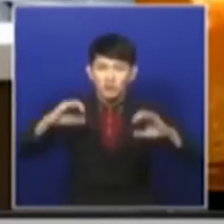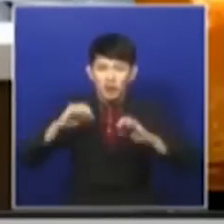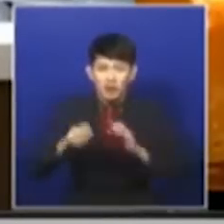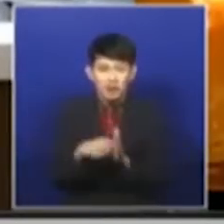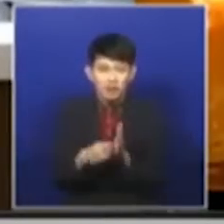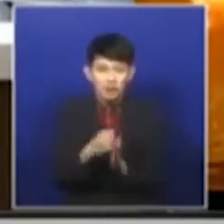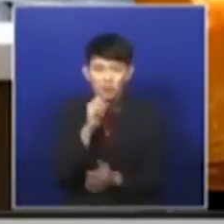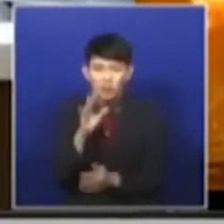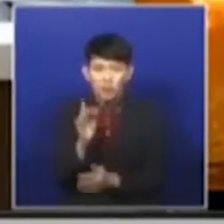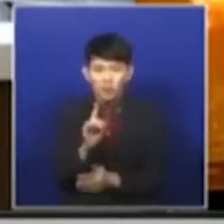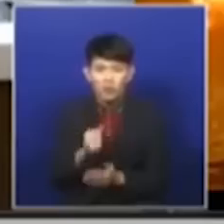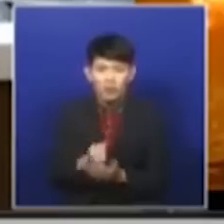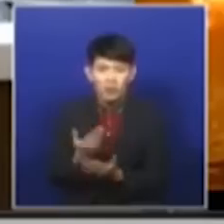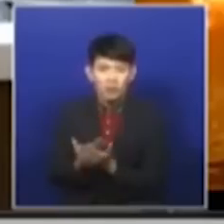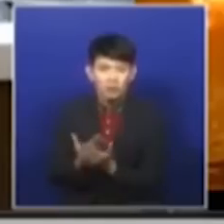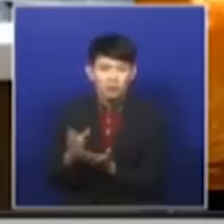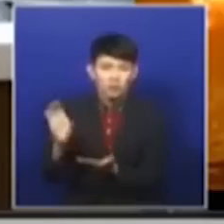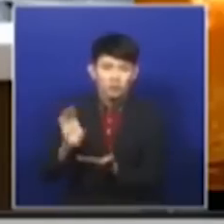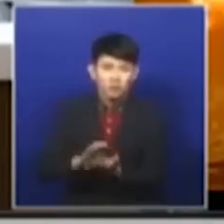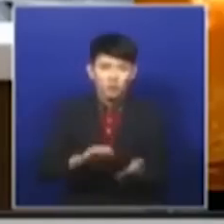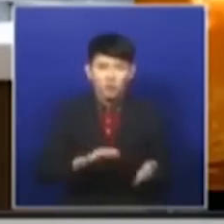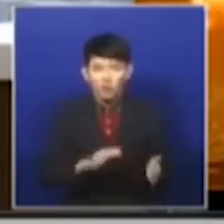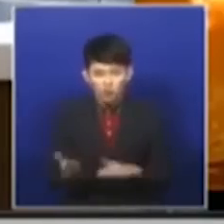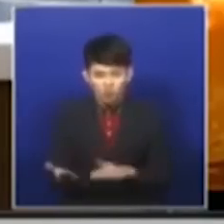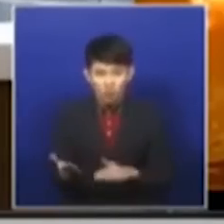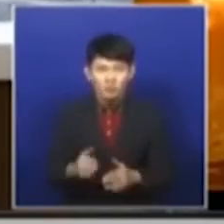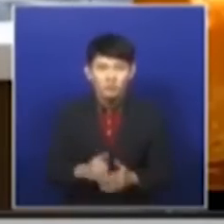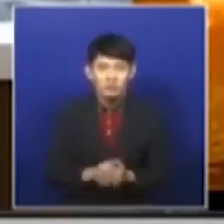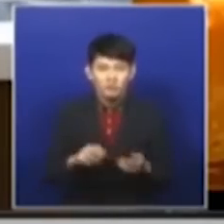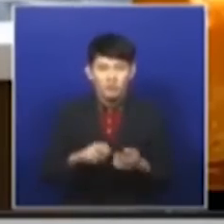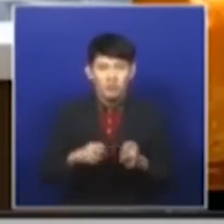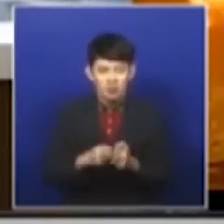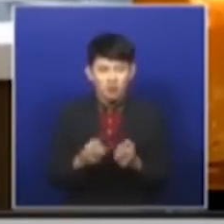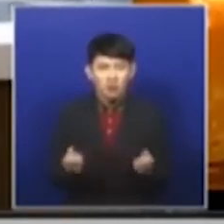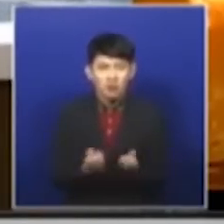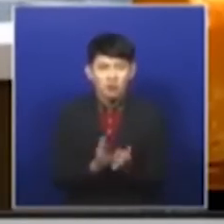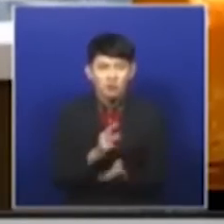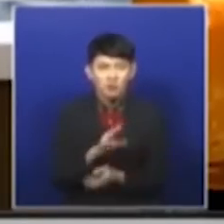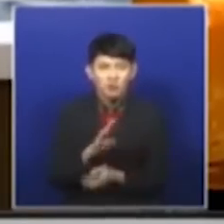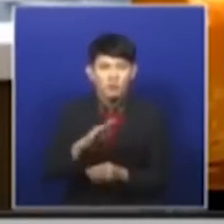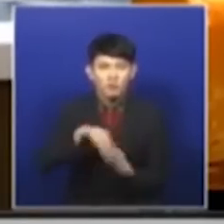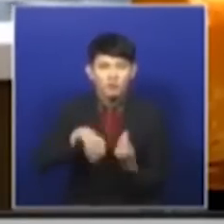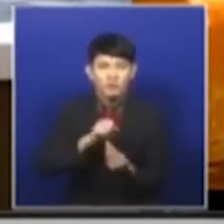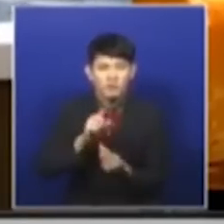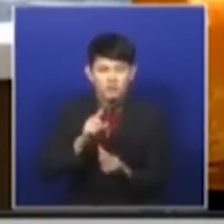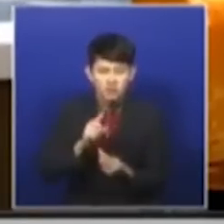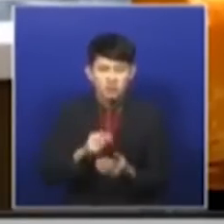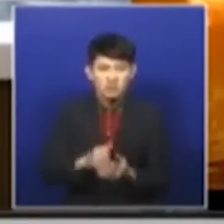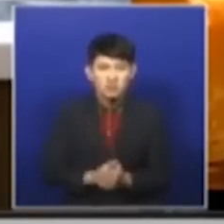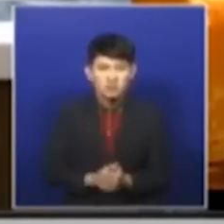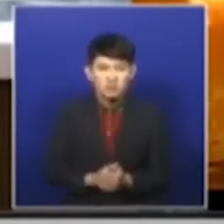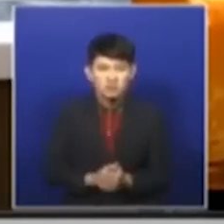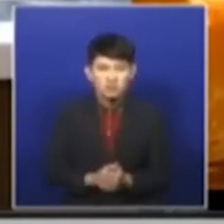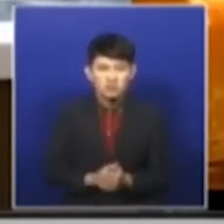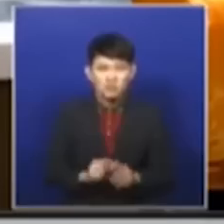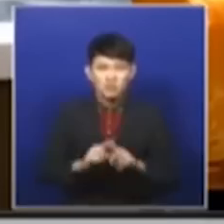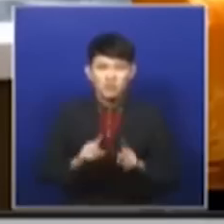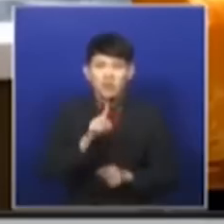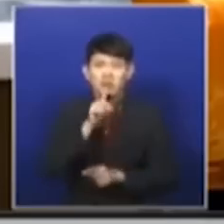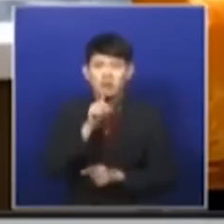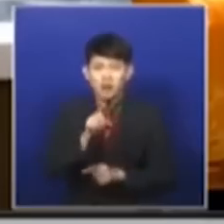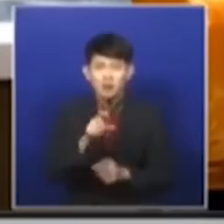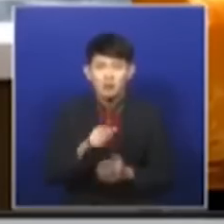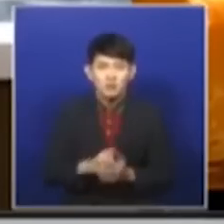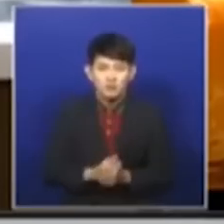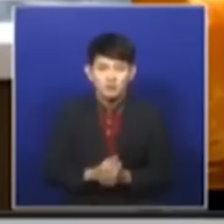จะอ้างว่าถ้าทุนใหญ่ล้มจะเกิดผลกระทบกับระบบเศรษฐกิจในวงกว้างแต่ผมถามว่